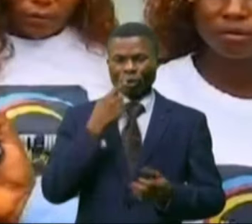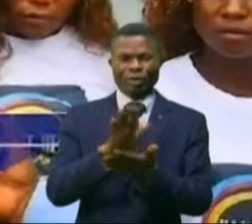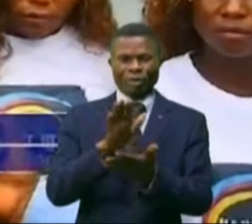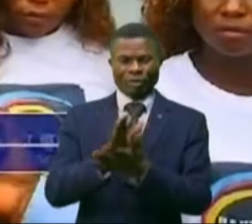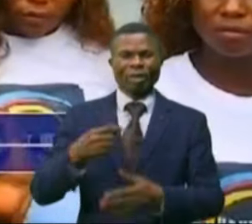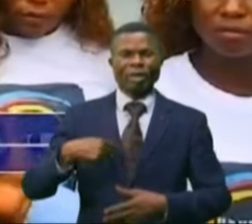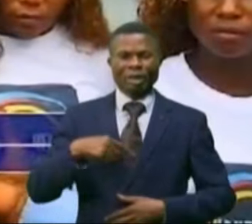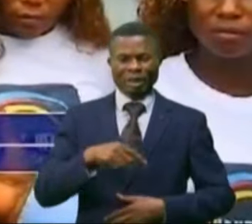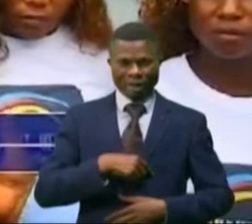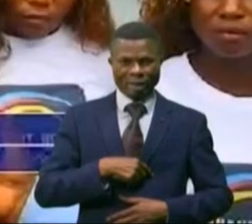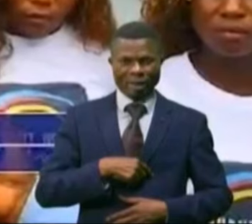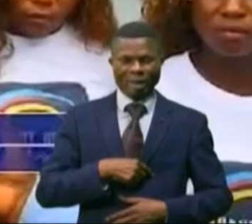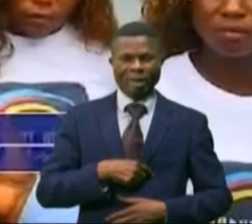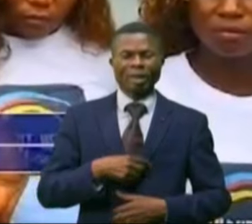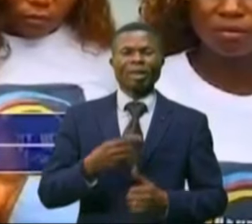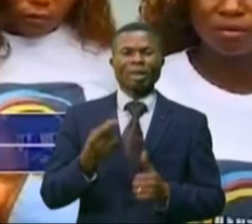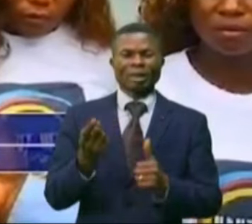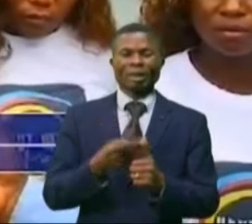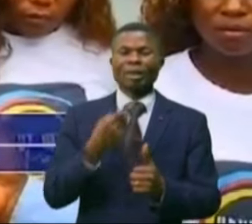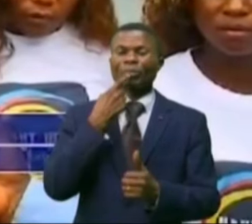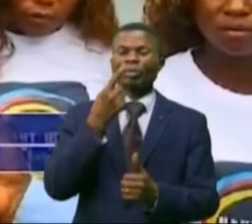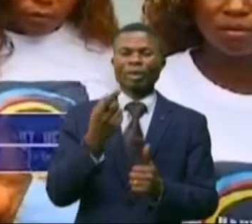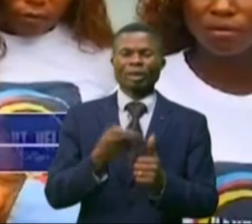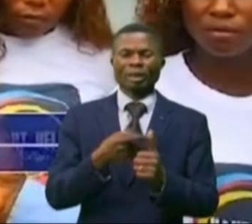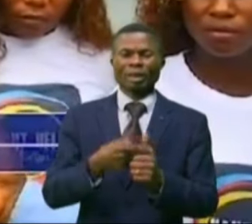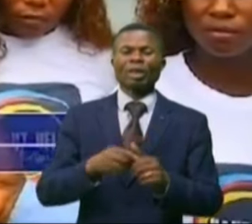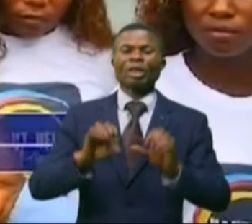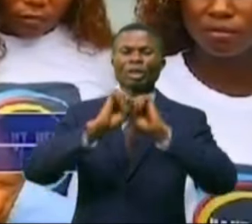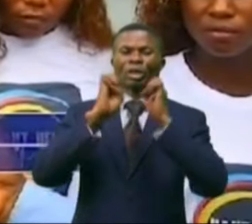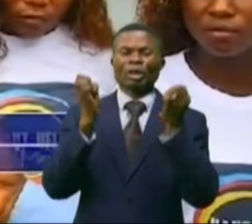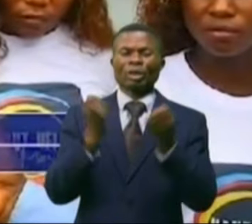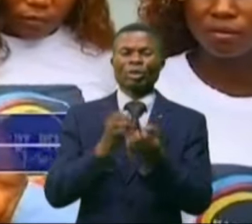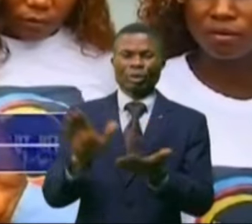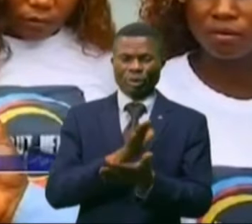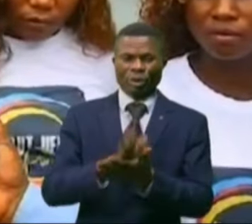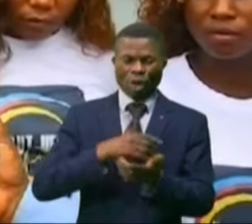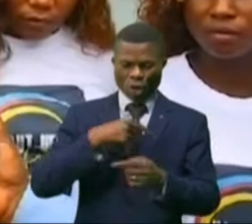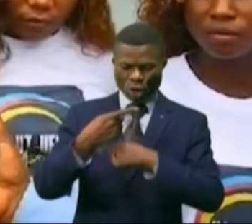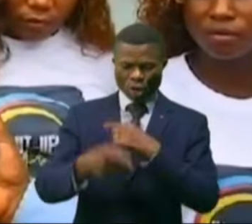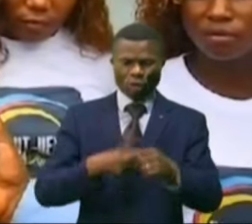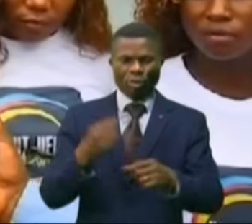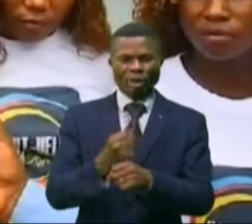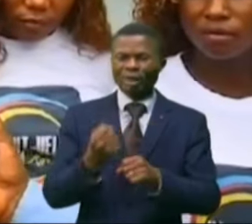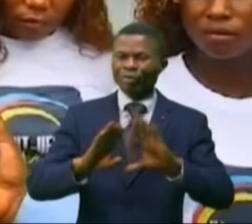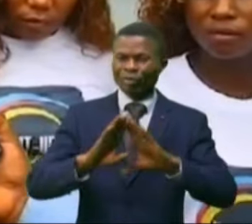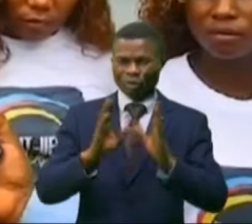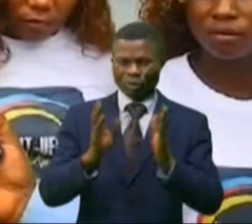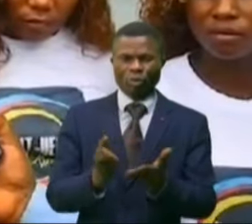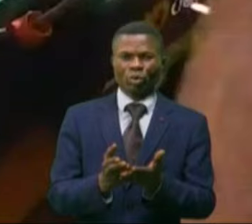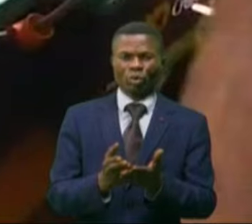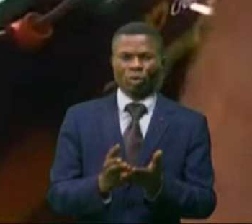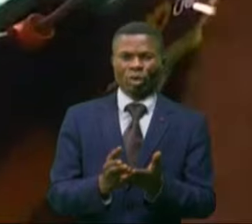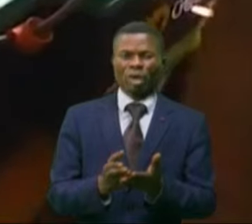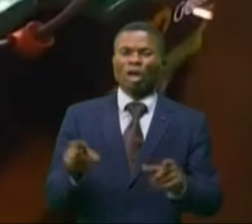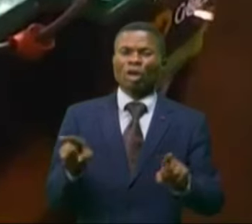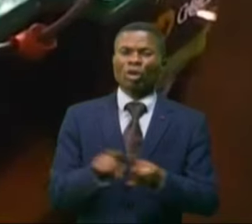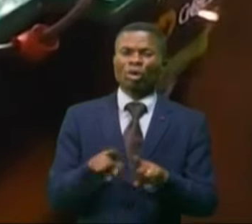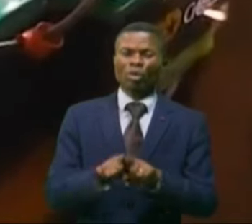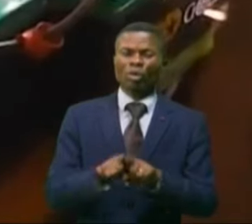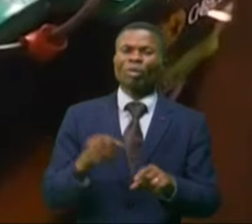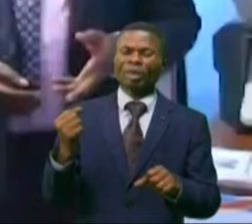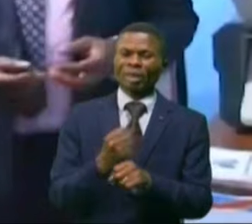avions remis l'état des lieux de l'imprimerie qui reprennent tout ce que nous faisons en termes de